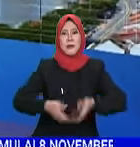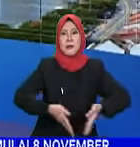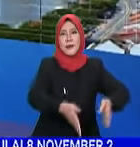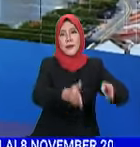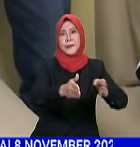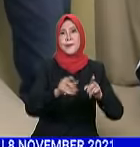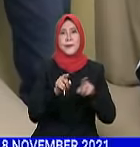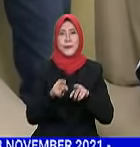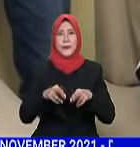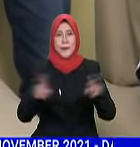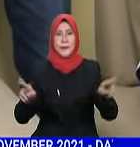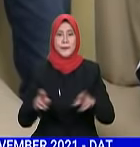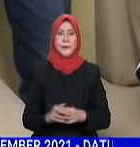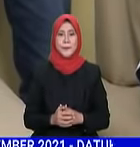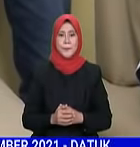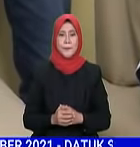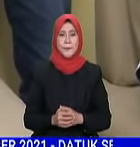raya.